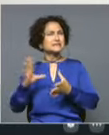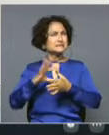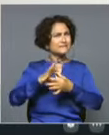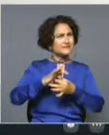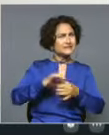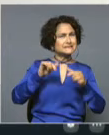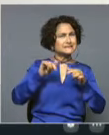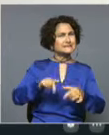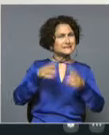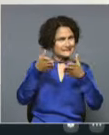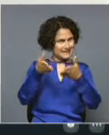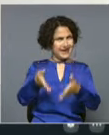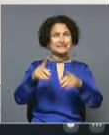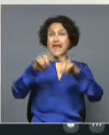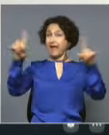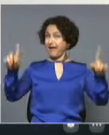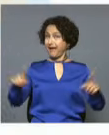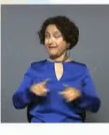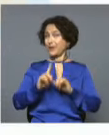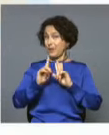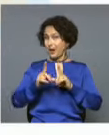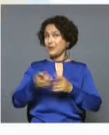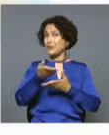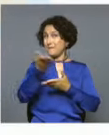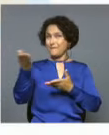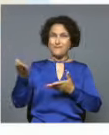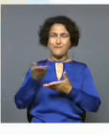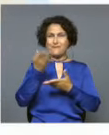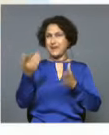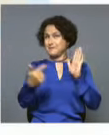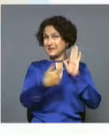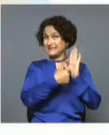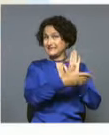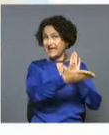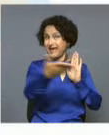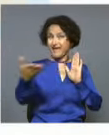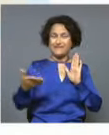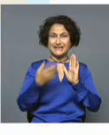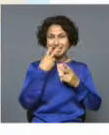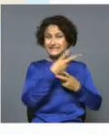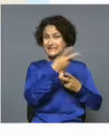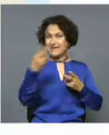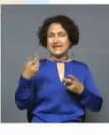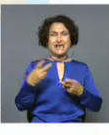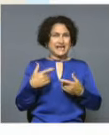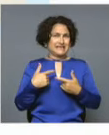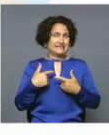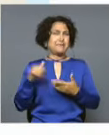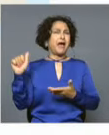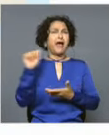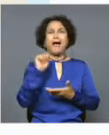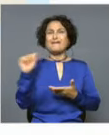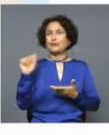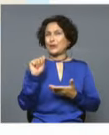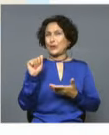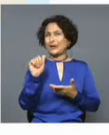тази карта, която вие днес представите на своите зрители, на която имам честта да бъда автор. Добре, ще ни